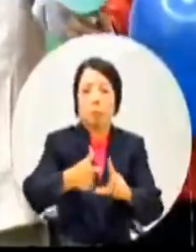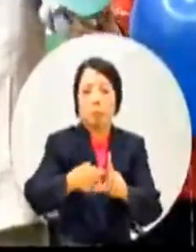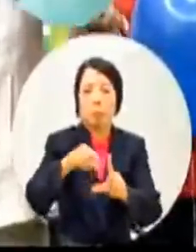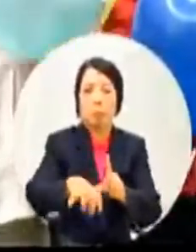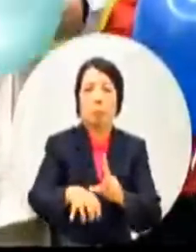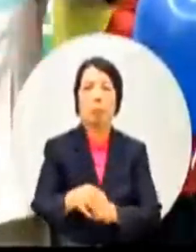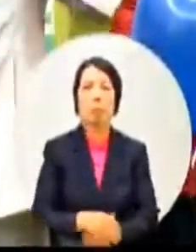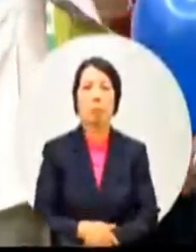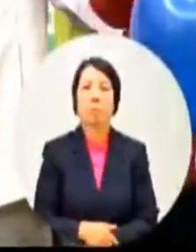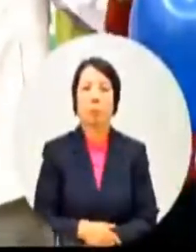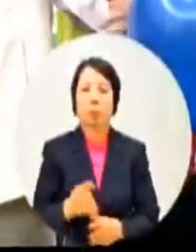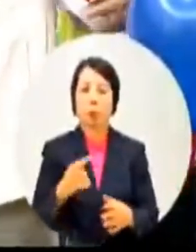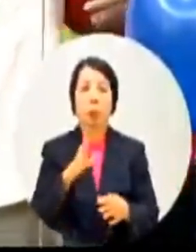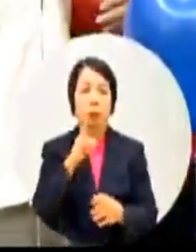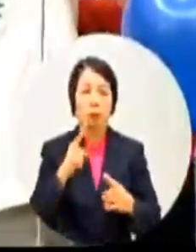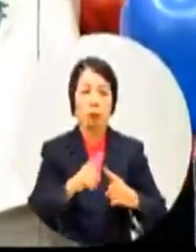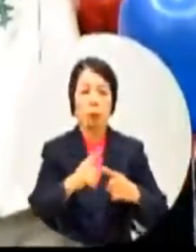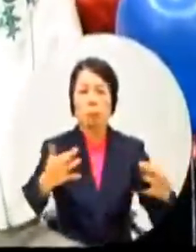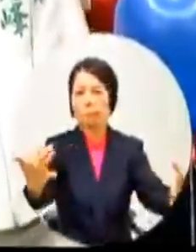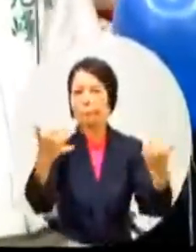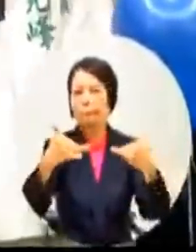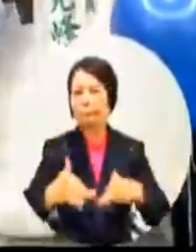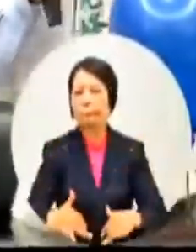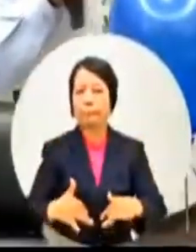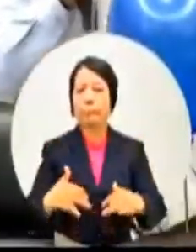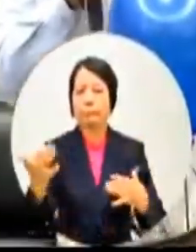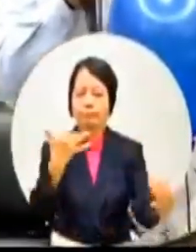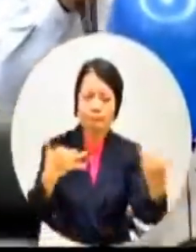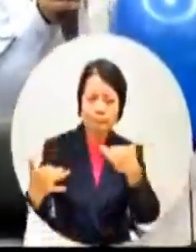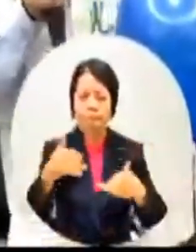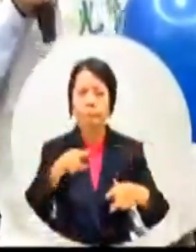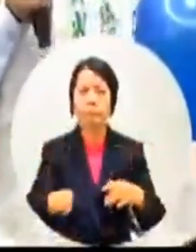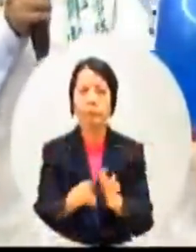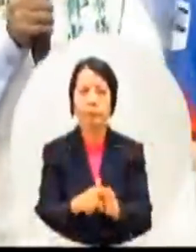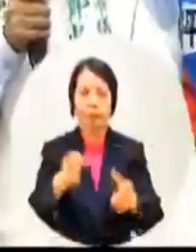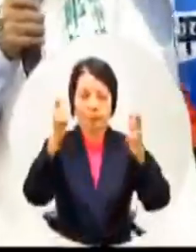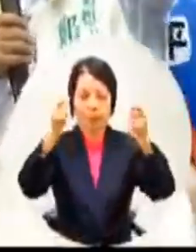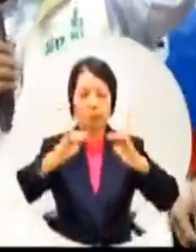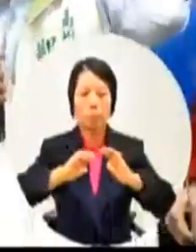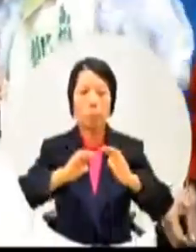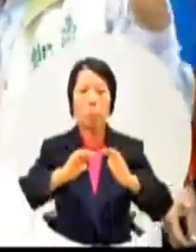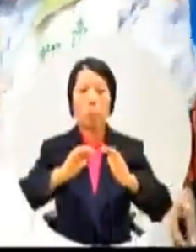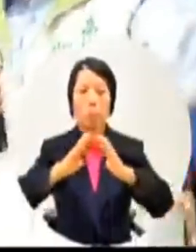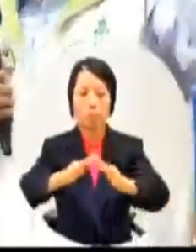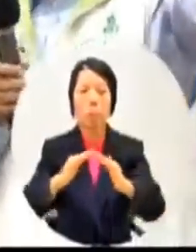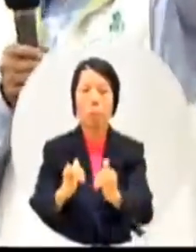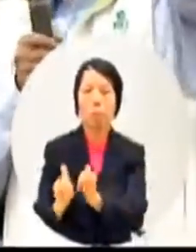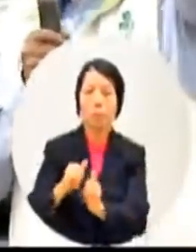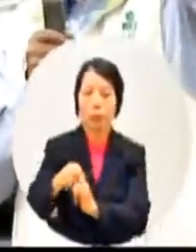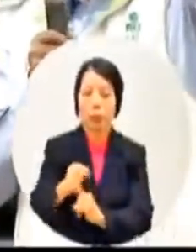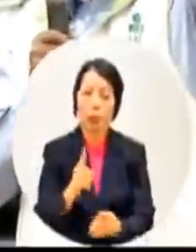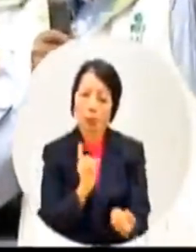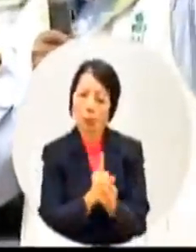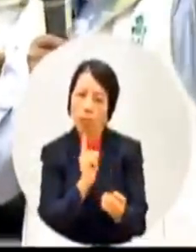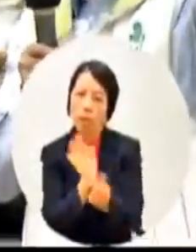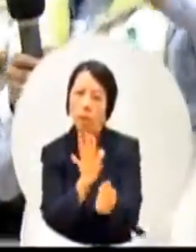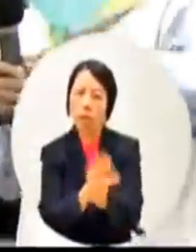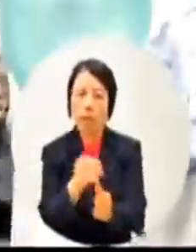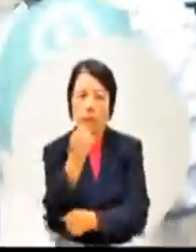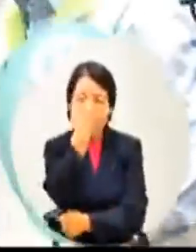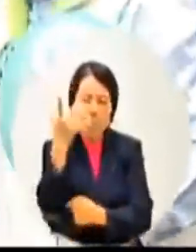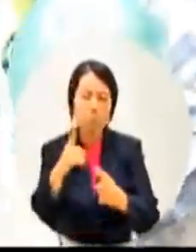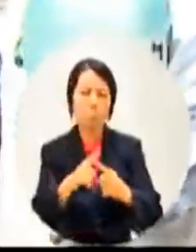的时候，咱高雄市民就要开始考虑， 多替年轻人想想，多替年轻人想想，好，多替年轻人想